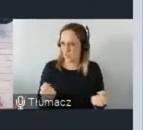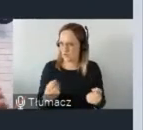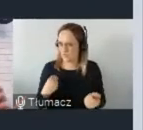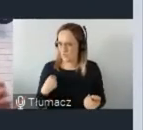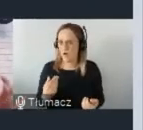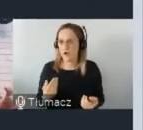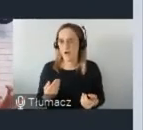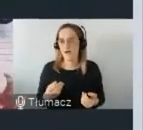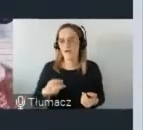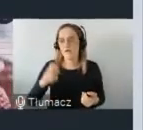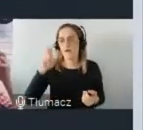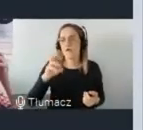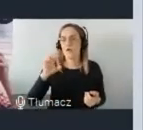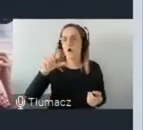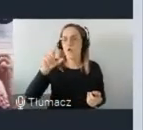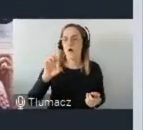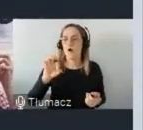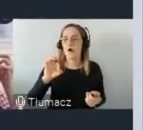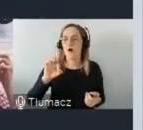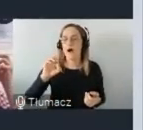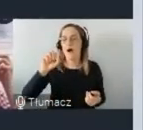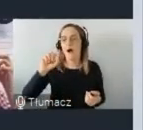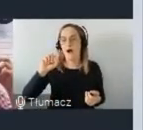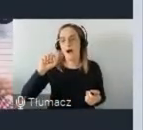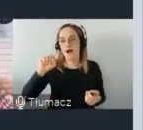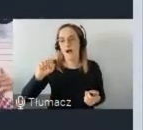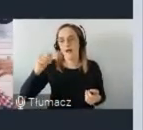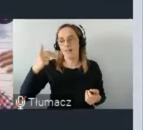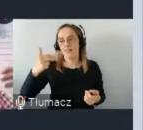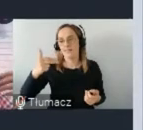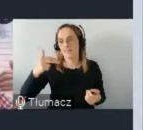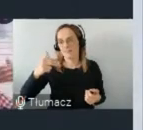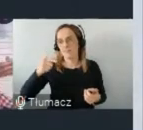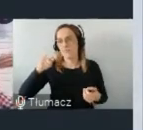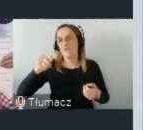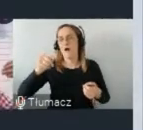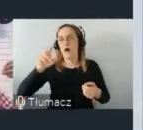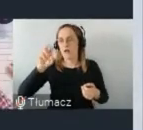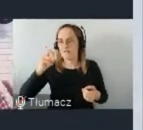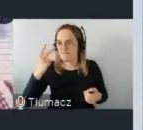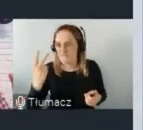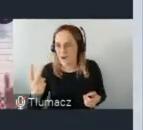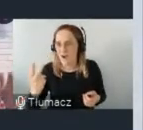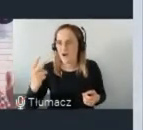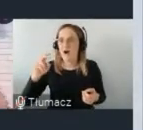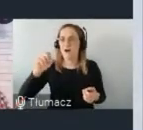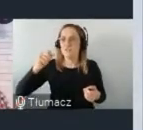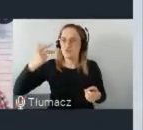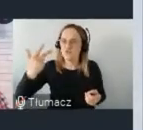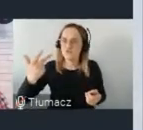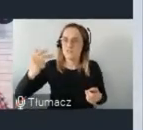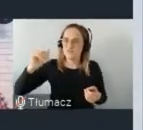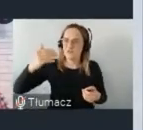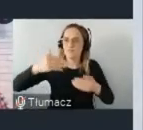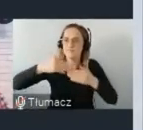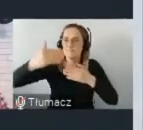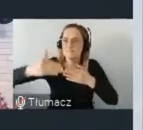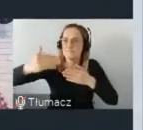rzecz, HoloLensy są troszkę ciężkie, ale HoloLensy dwójki, kolejne będą bardziej